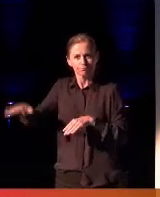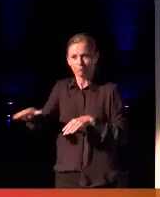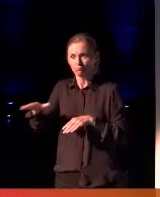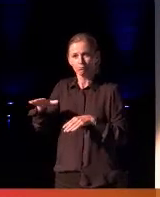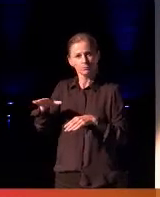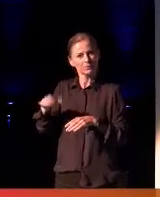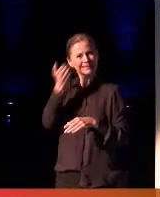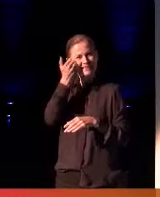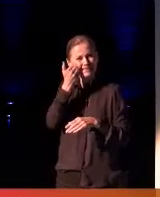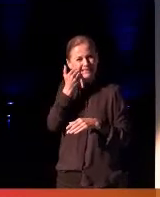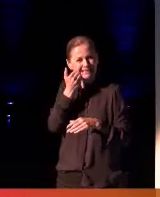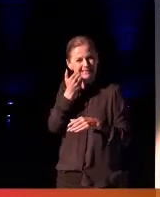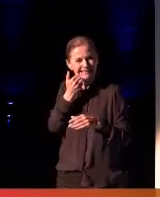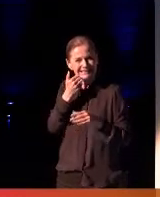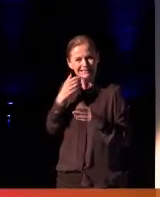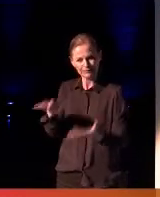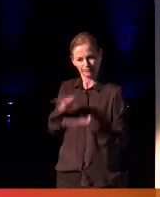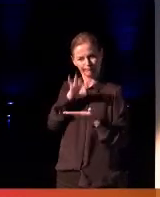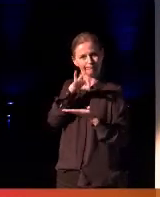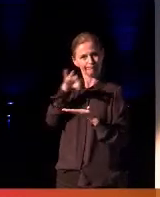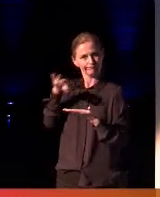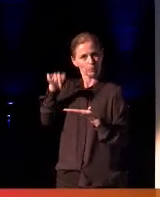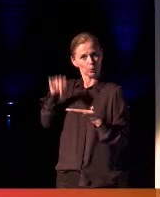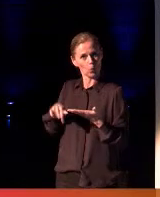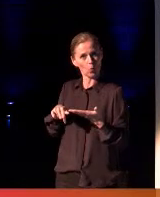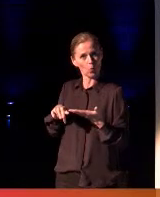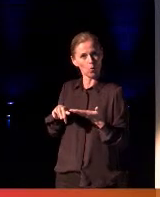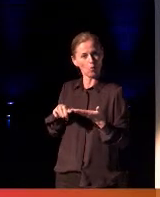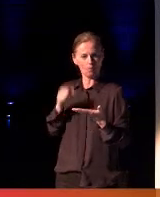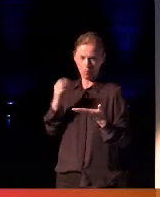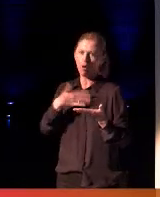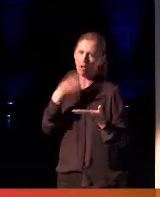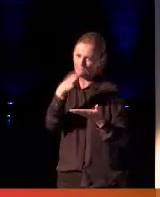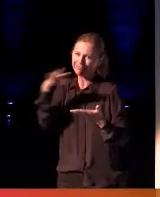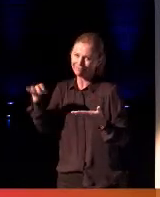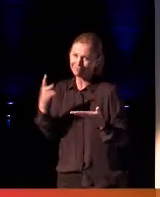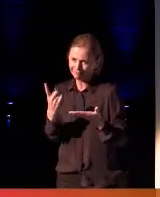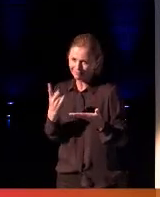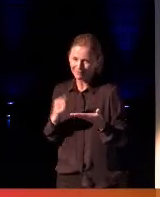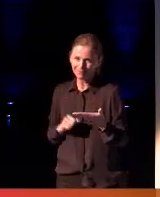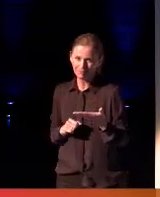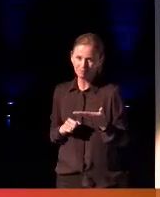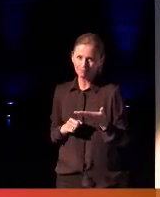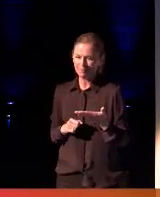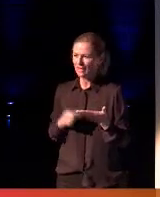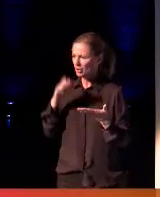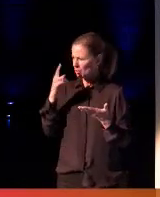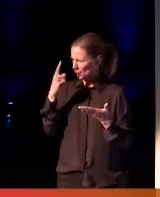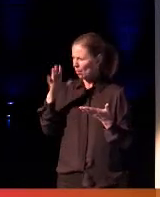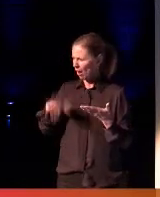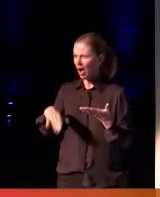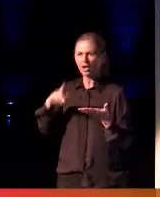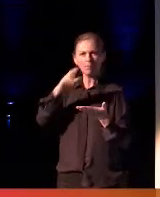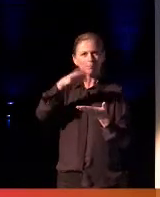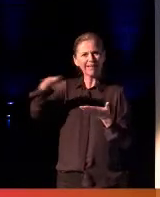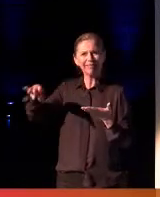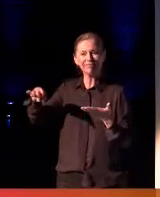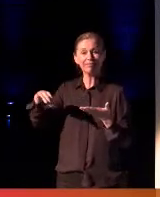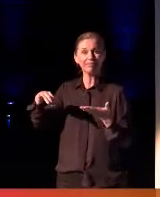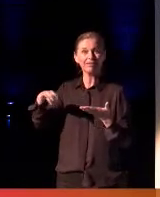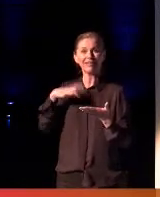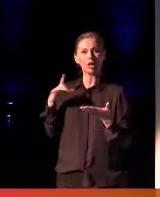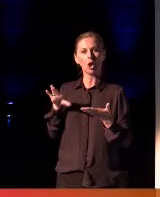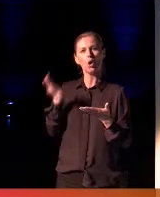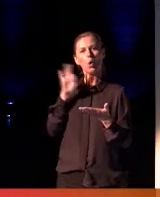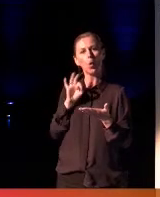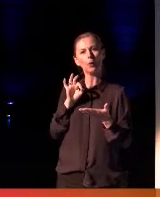Ta den fram nå. Finn fram en penn. Jeg tror det ligger noen penner rundt omkring. Hvis ikke, så kan dere